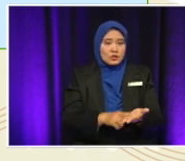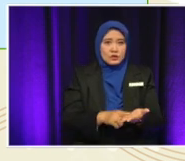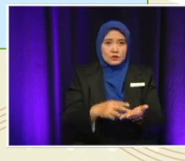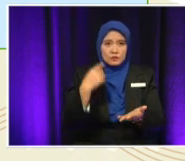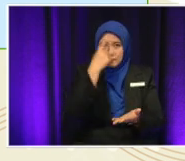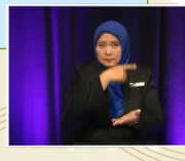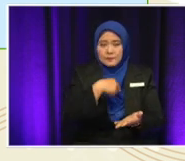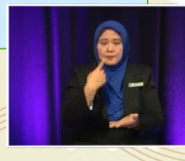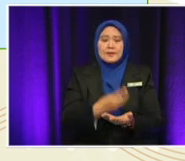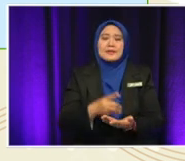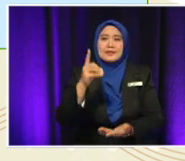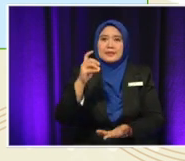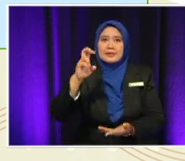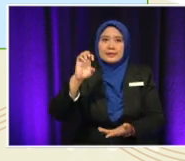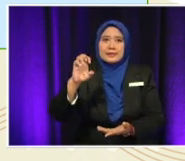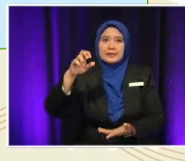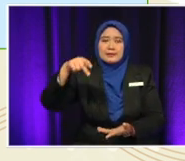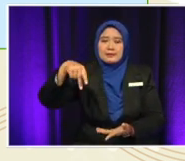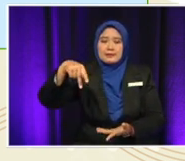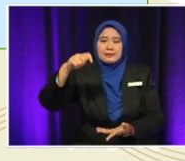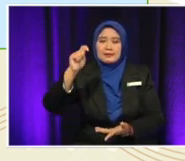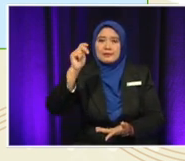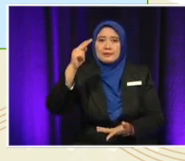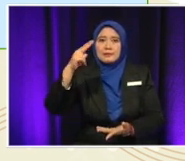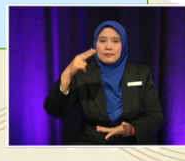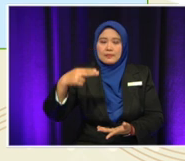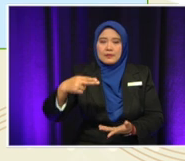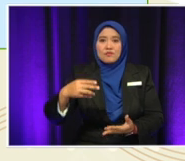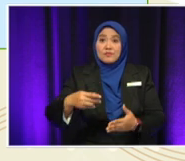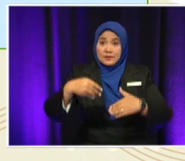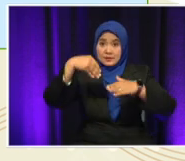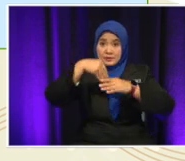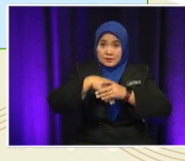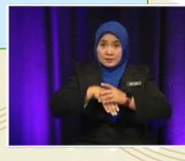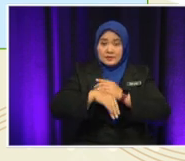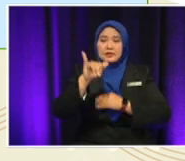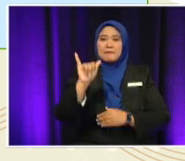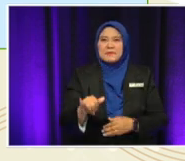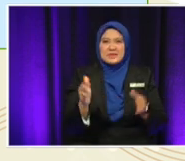sempit di belakang bagian latar belakang gambar potret biasanya